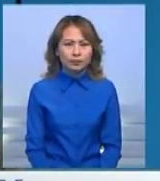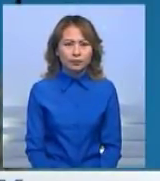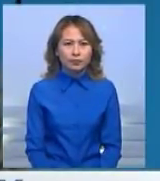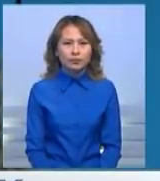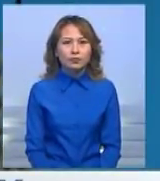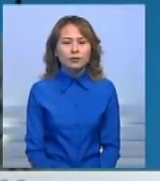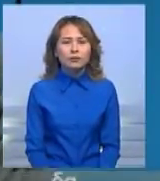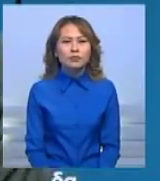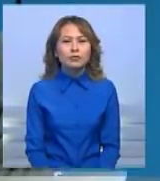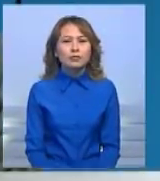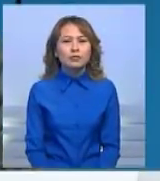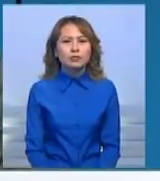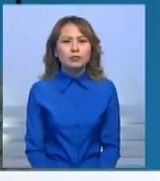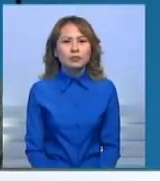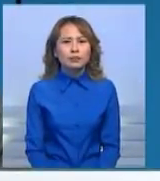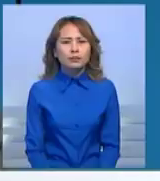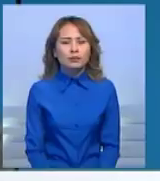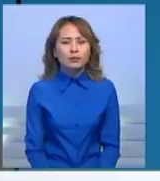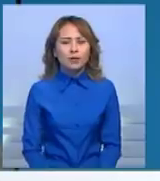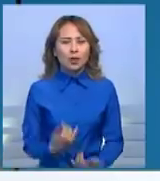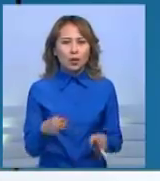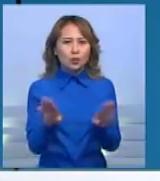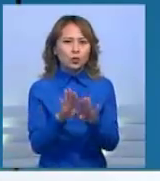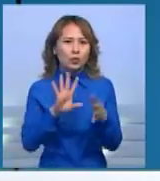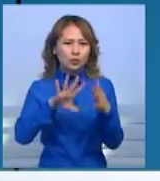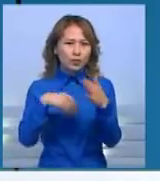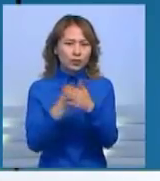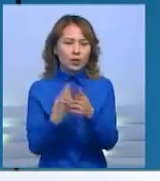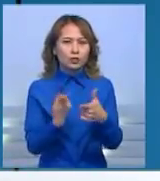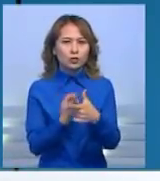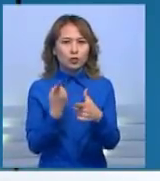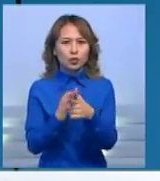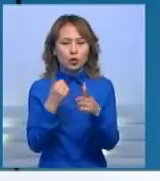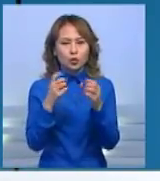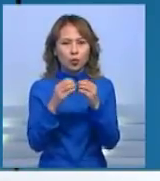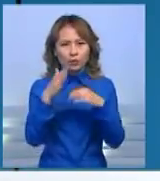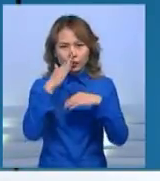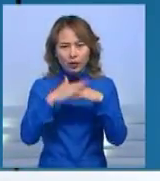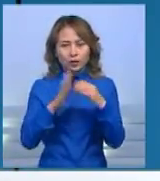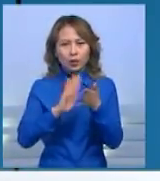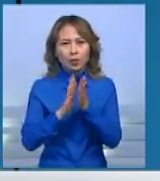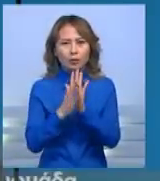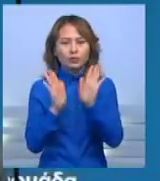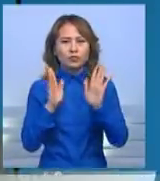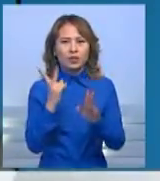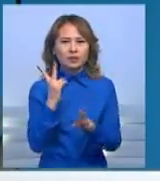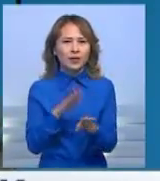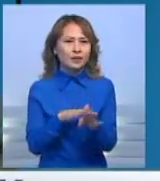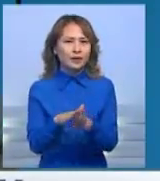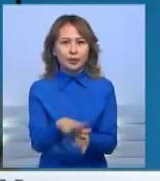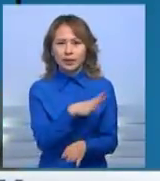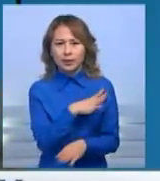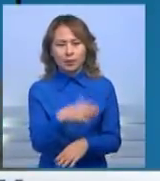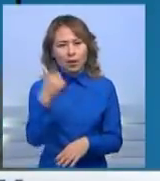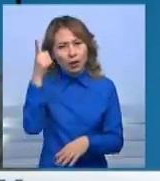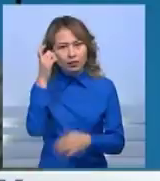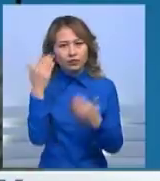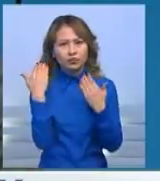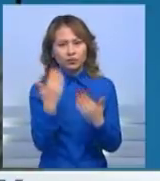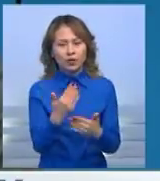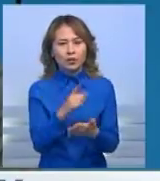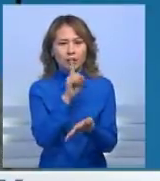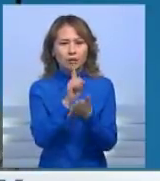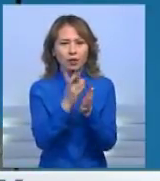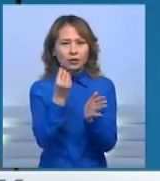110 prior actions, only two. Осыған дейін қойылған 110 шарттың тек екеуі ғана орындалмай қалған. Ол Грекия үкіметінің